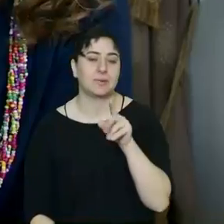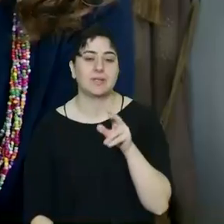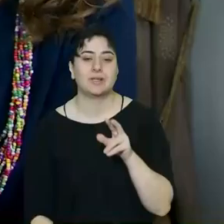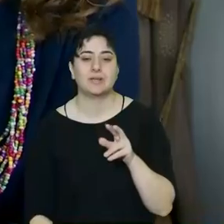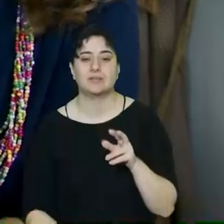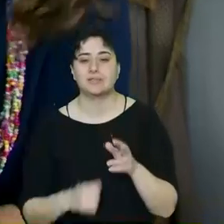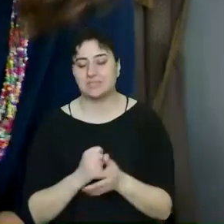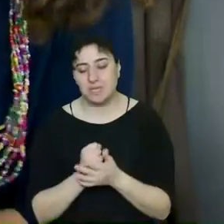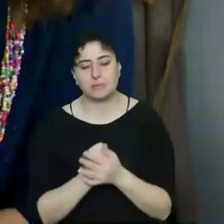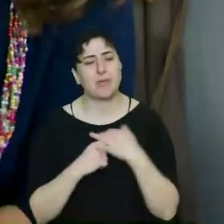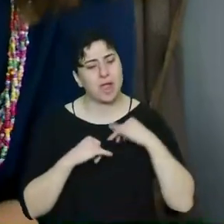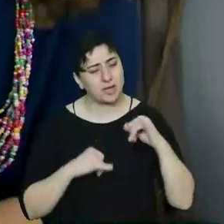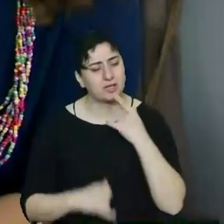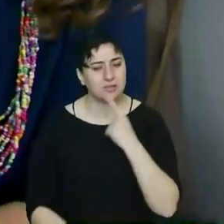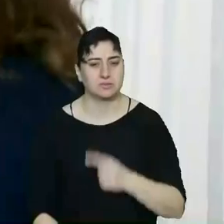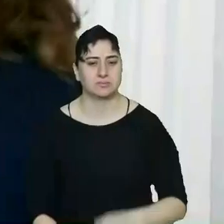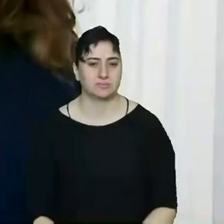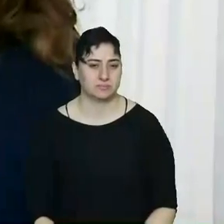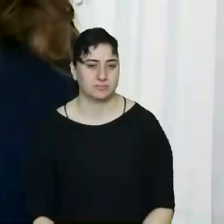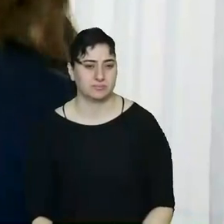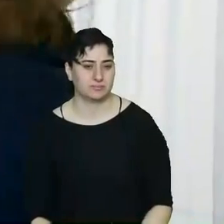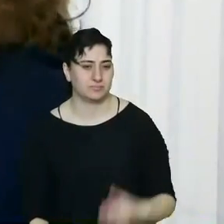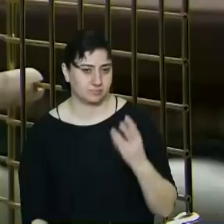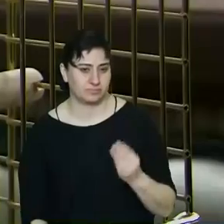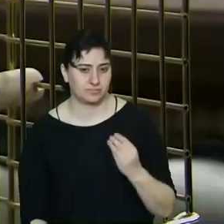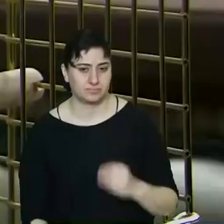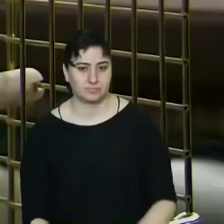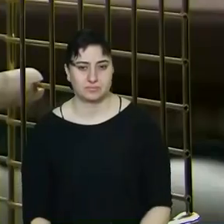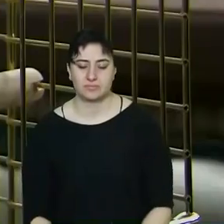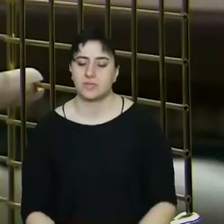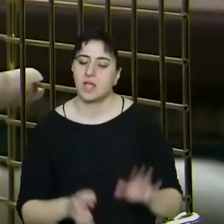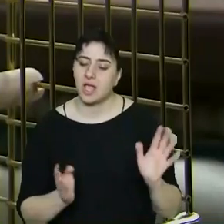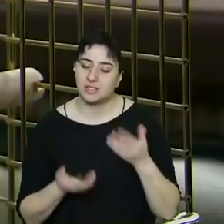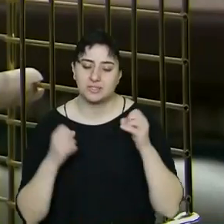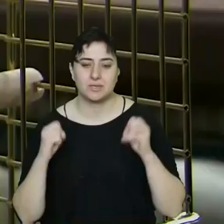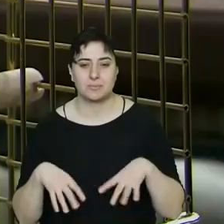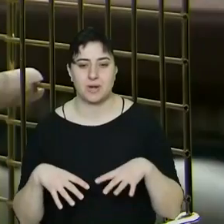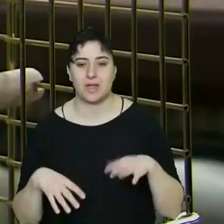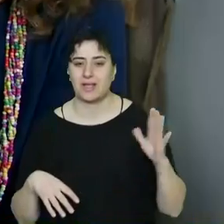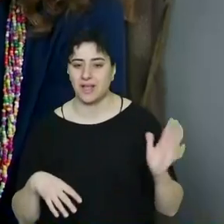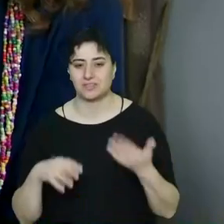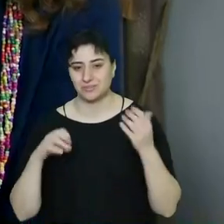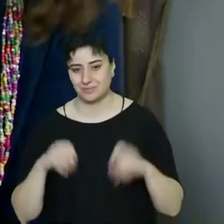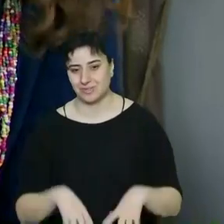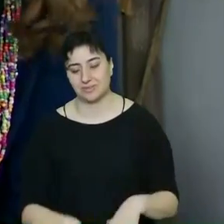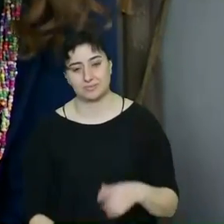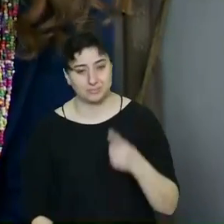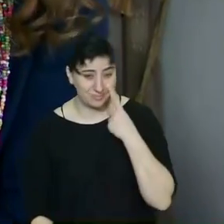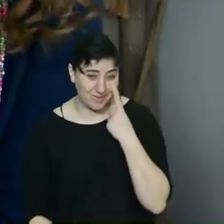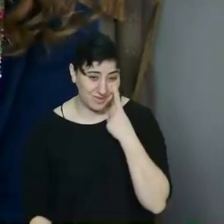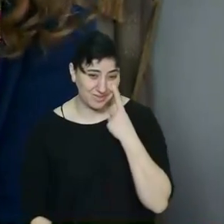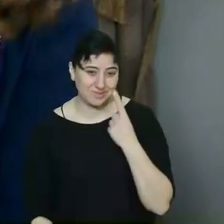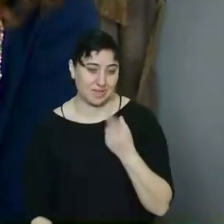gibi Trabzon dedirteceğim ben, valla. İyi. Akışına bırak. Akışına bırak. Bak, görüyor